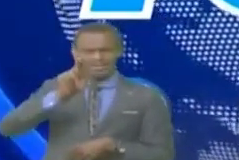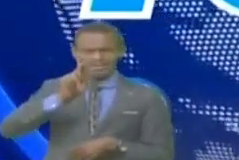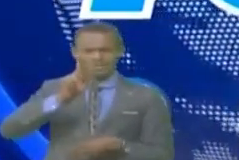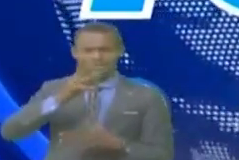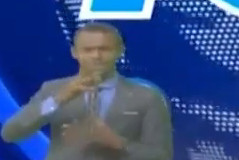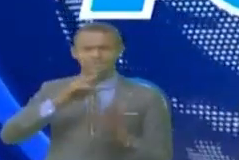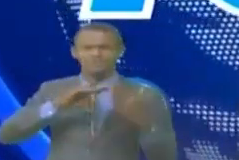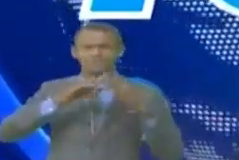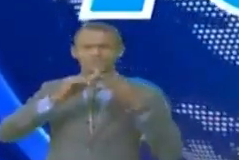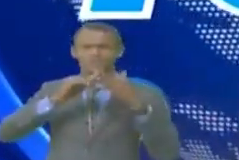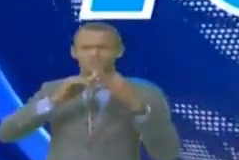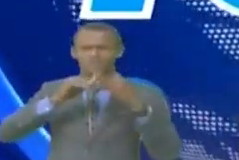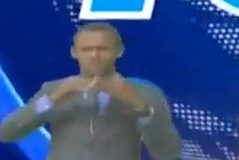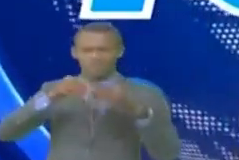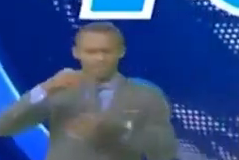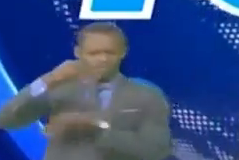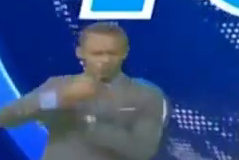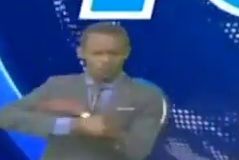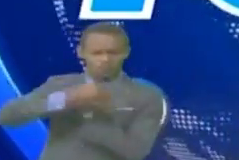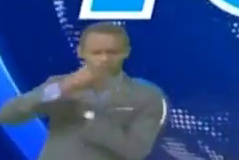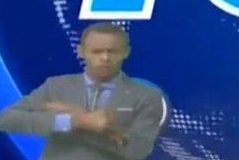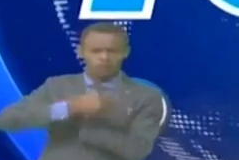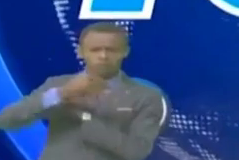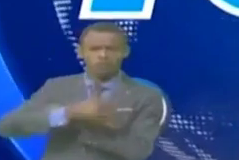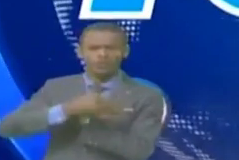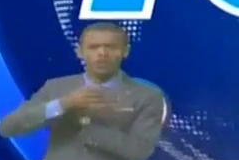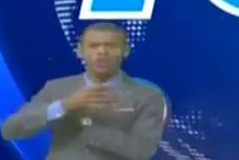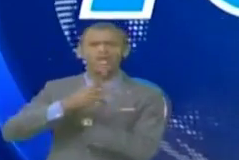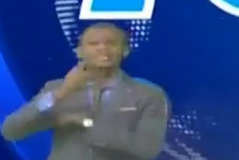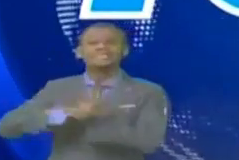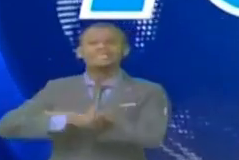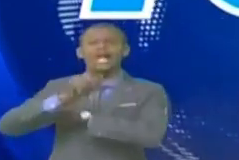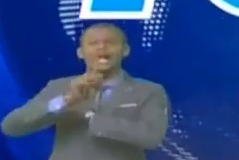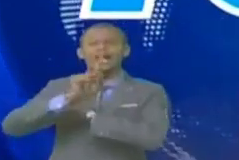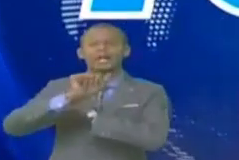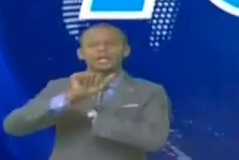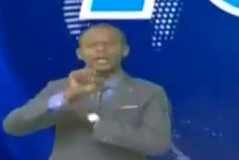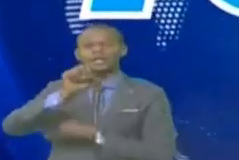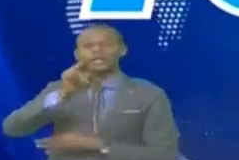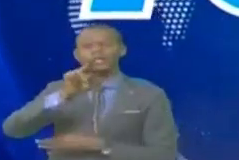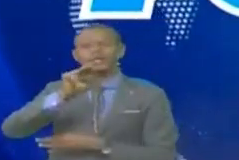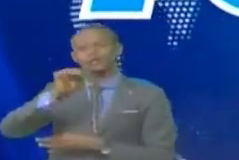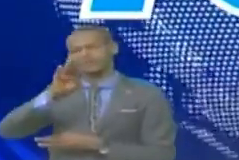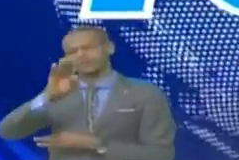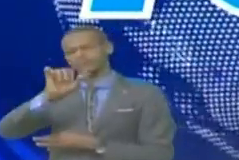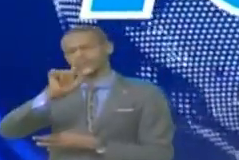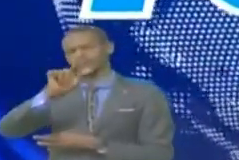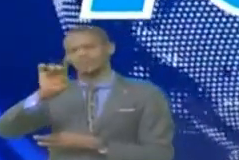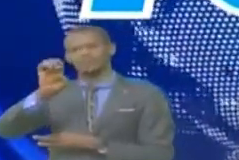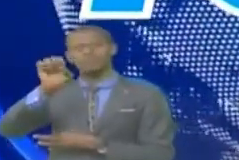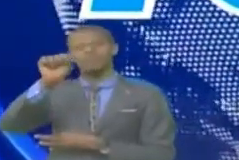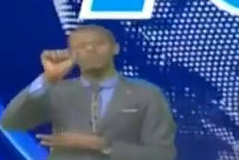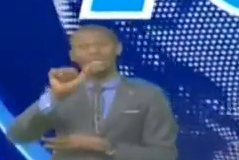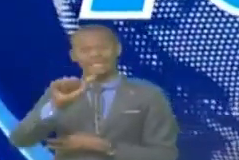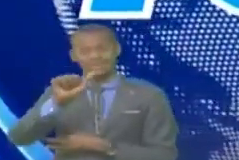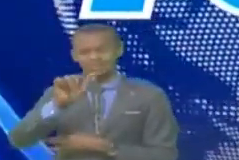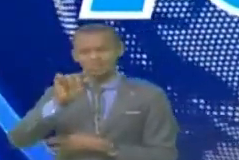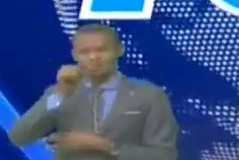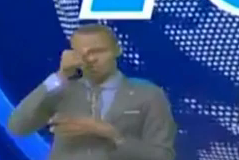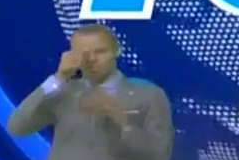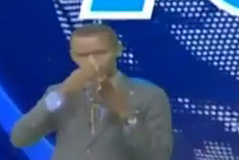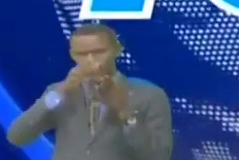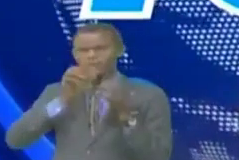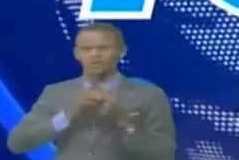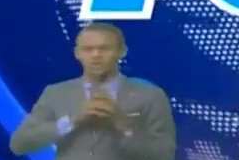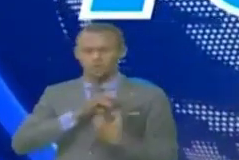Kasumbalesa se modernise. Le gouvernement provincial et le maire de la ville ont procédé à l'ouverture de 23 km de